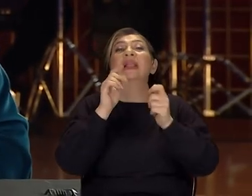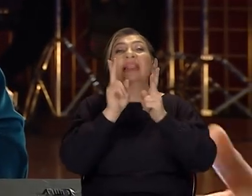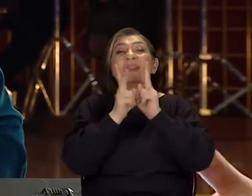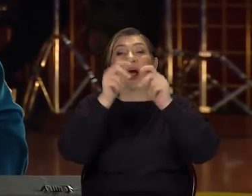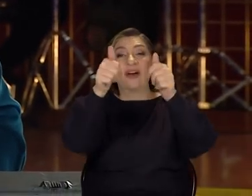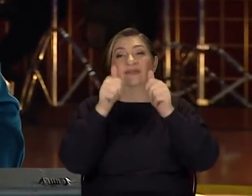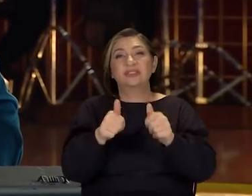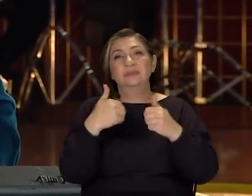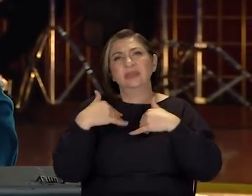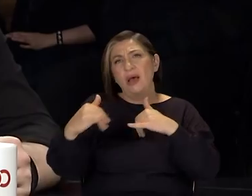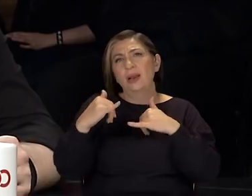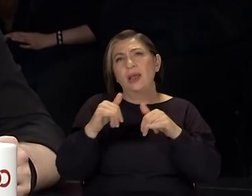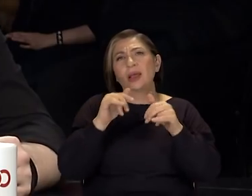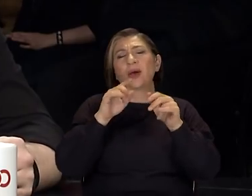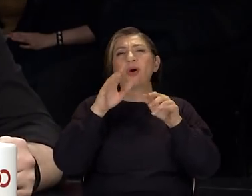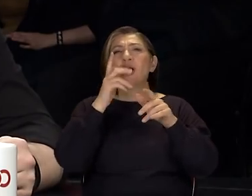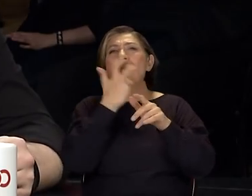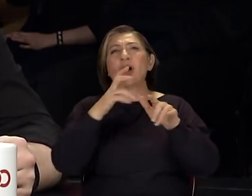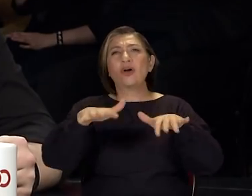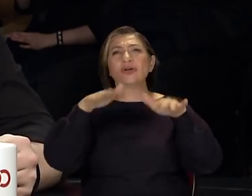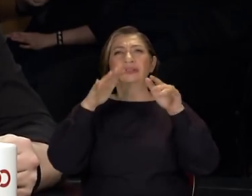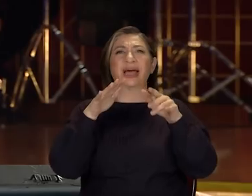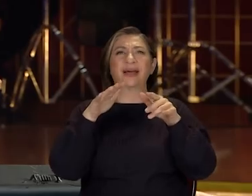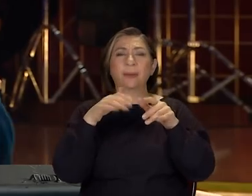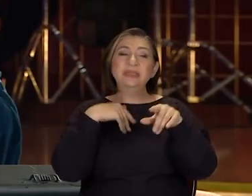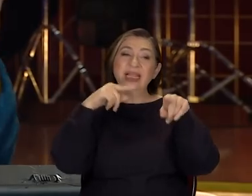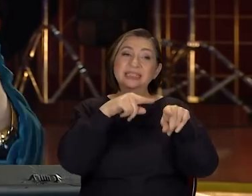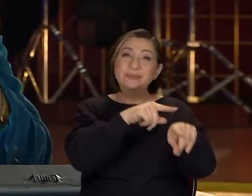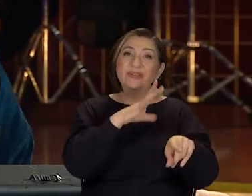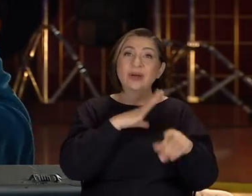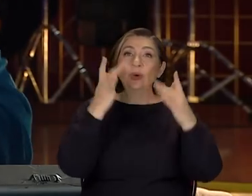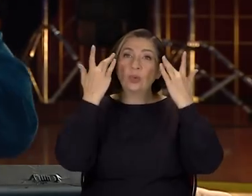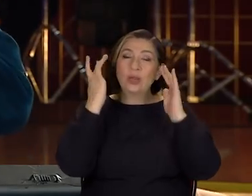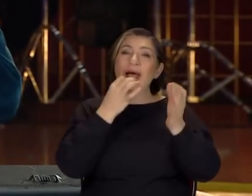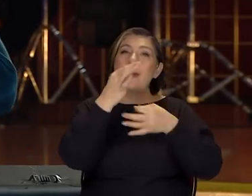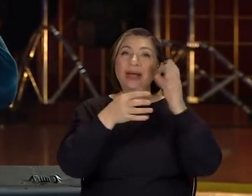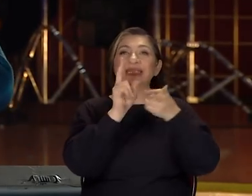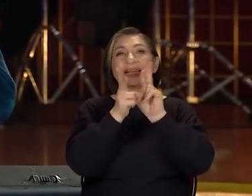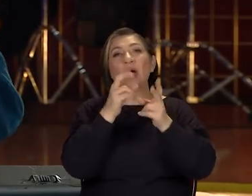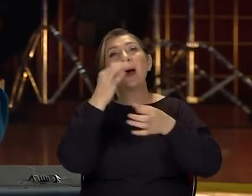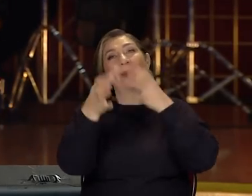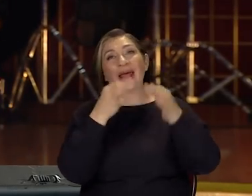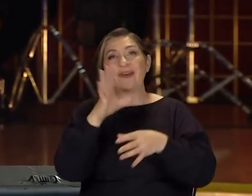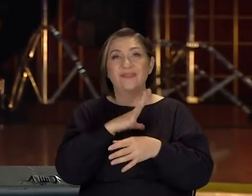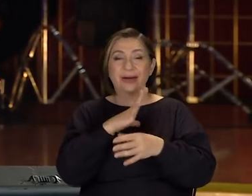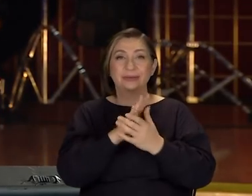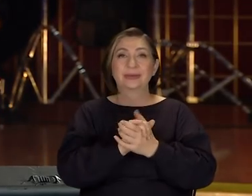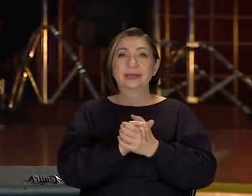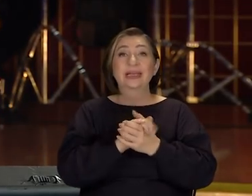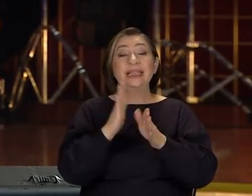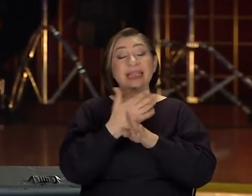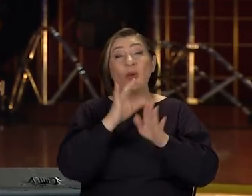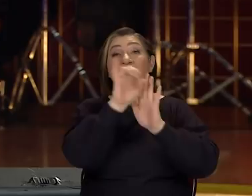falan koyuyoruz. İşte o kadar bizde de. Yani Instagram şekilde. Yine de takipçilerimiz var. Onlara işte kültürel haberler, aynen. Tiyatro haberleri falan veriyoruz. Çünkü